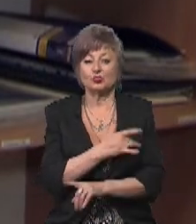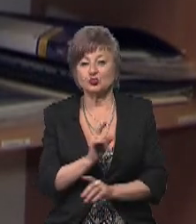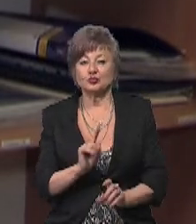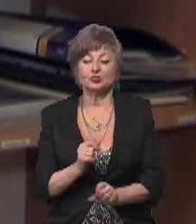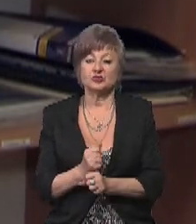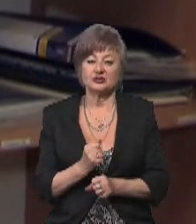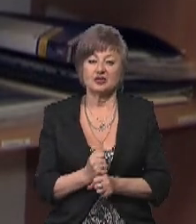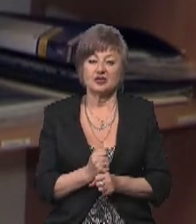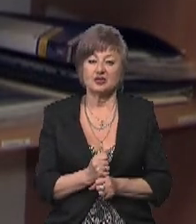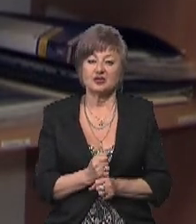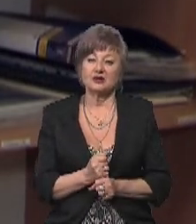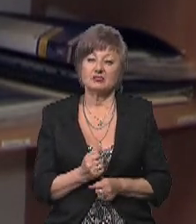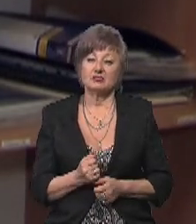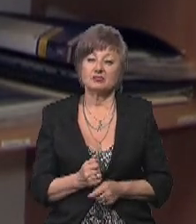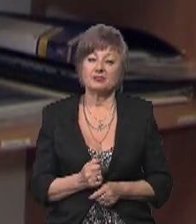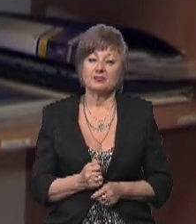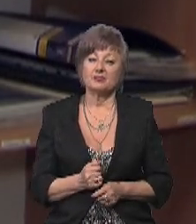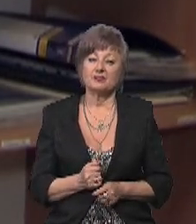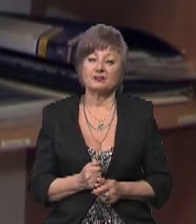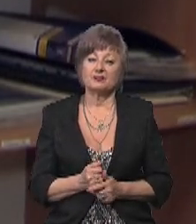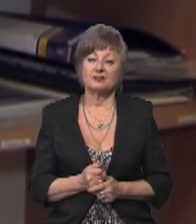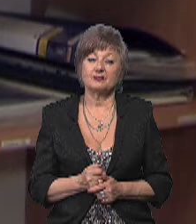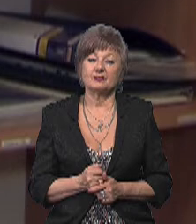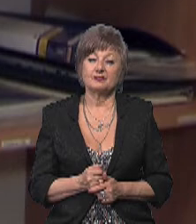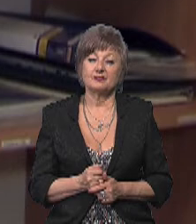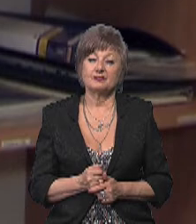І що вони робили? Ну,